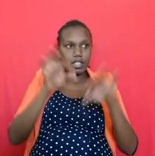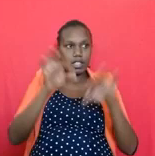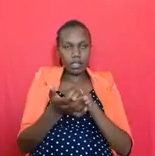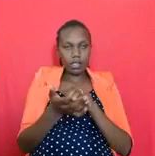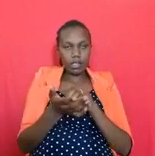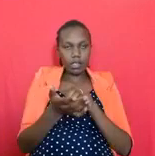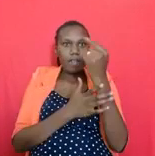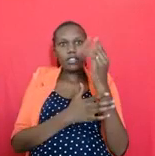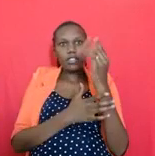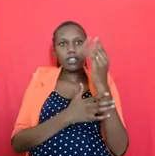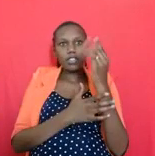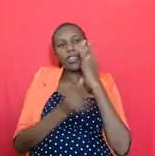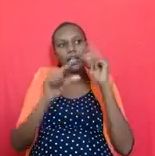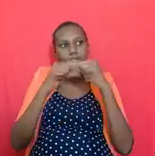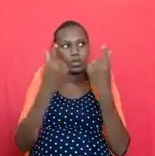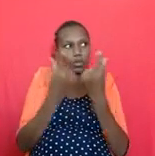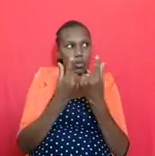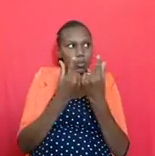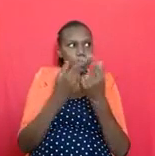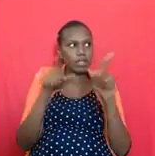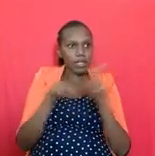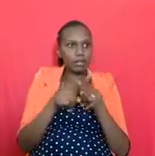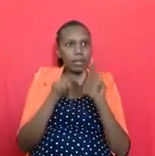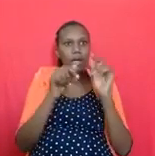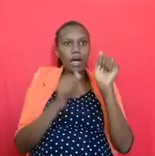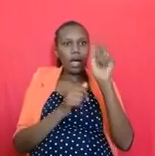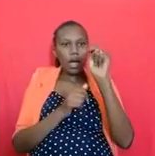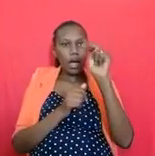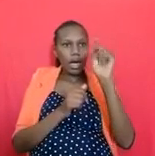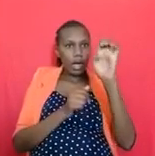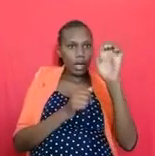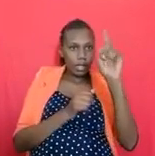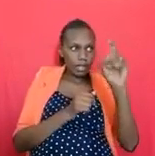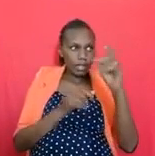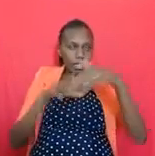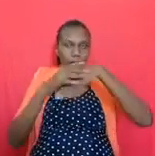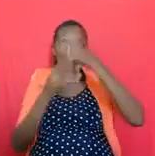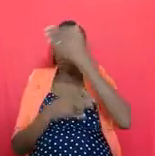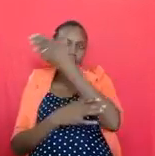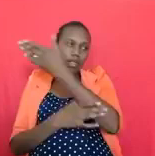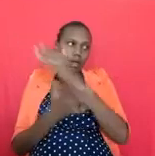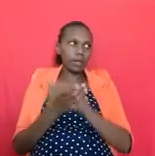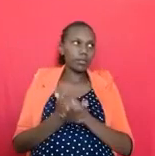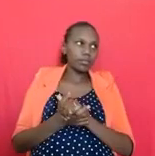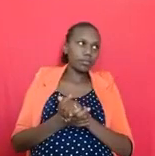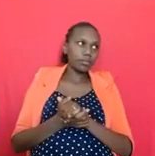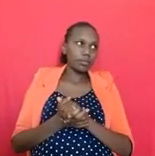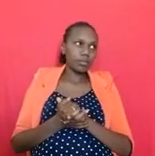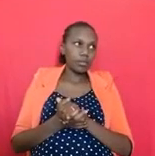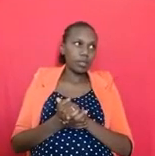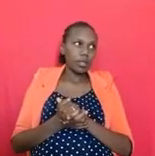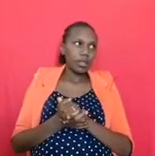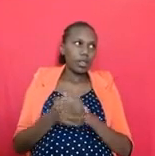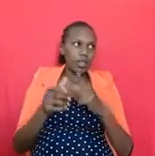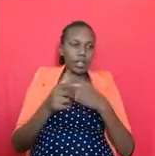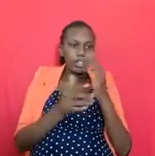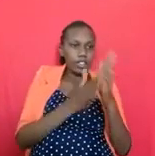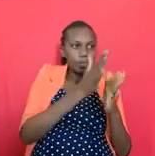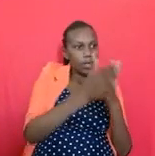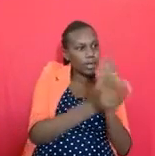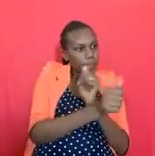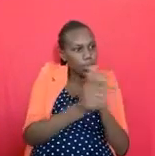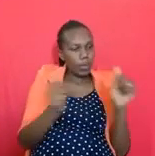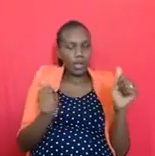Idhura no kia Mother's Union. Yegu ikiruo annex. Hauja. Na niheo kuro hathode ketuo wega